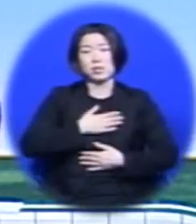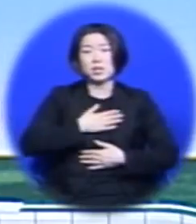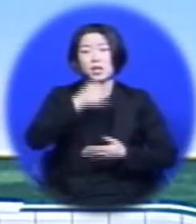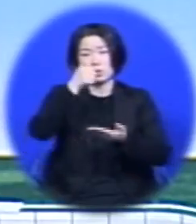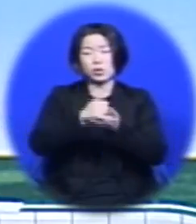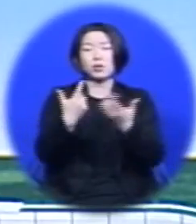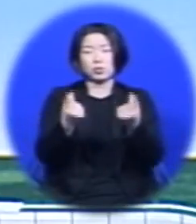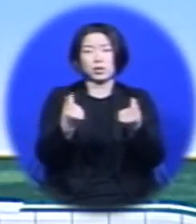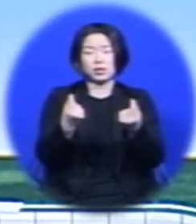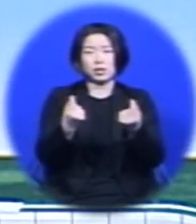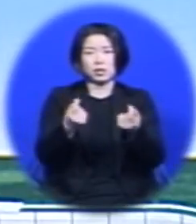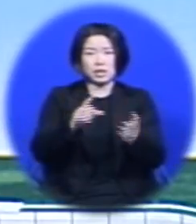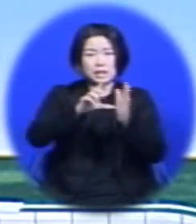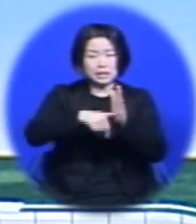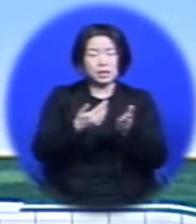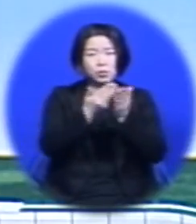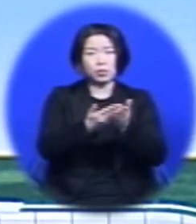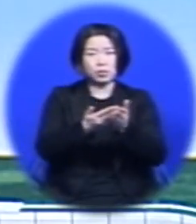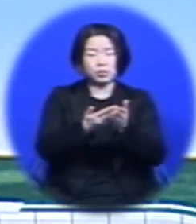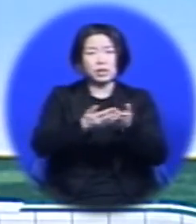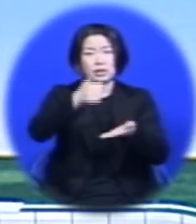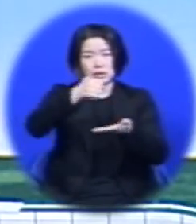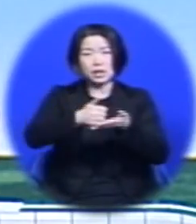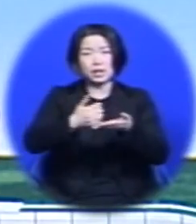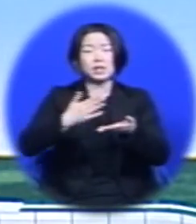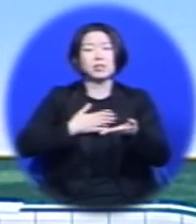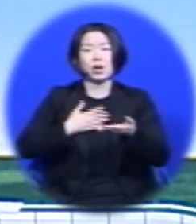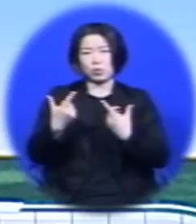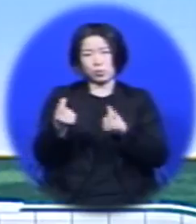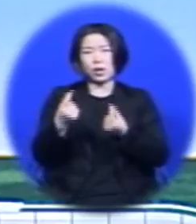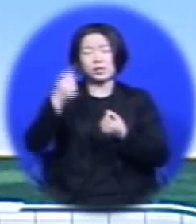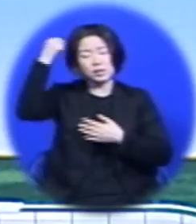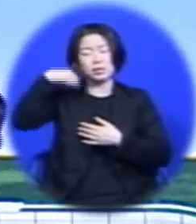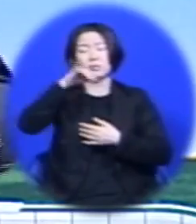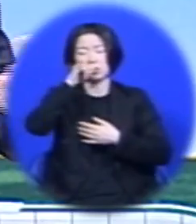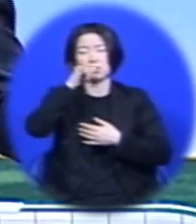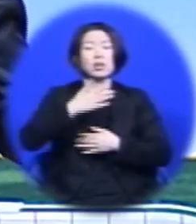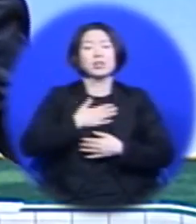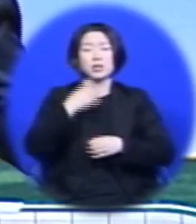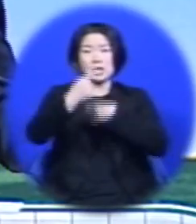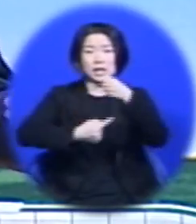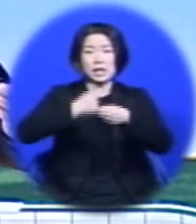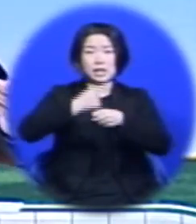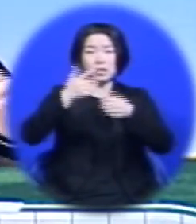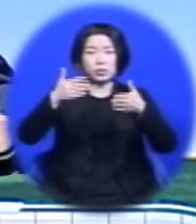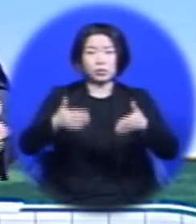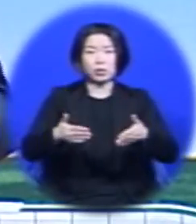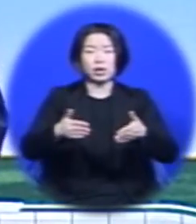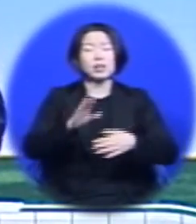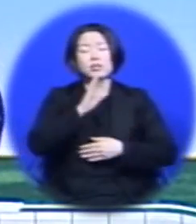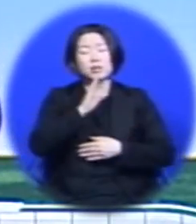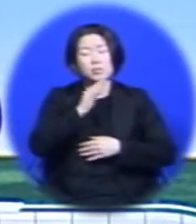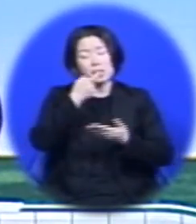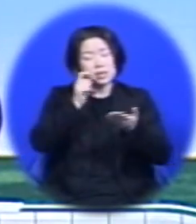세월호 선장 이 꼭 저 같은 느낌이 들었어요 저는 지난 1년동안 정말 쉽지